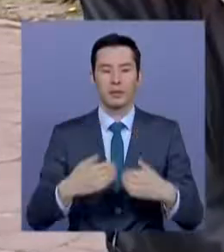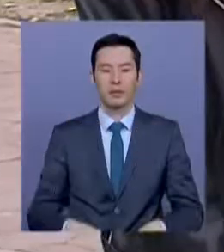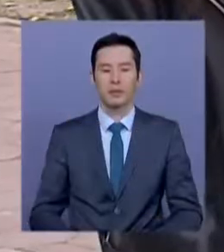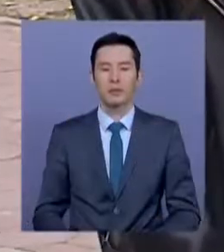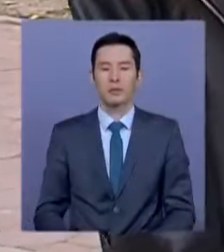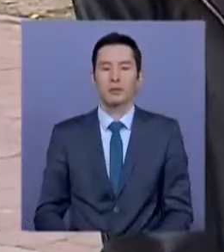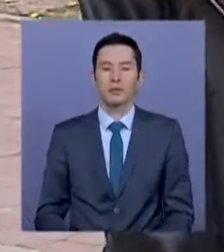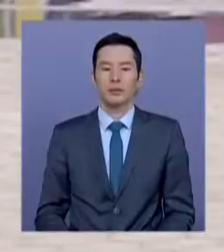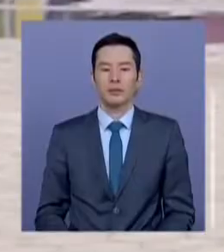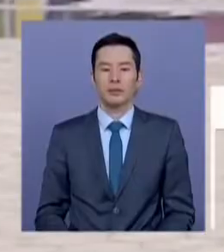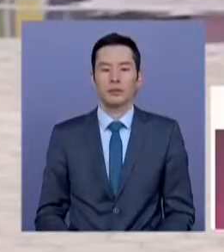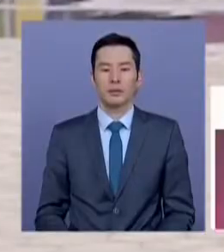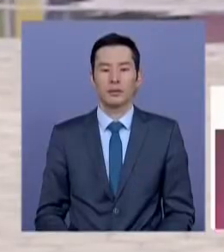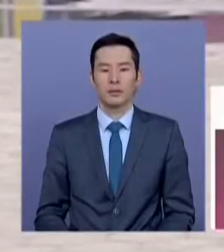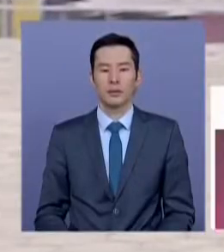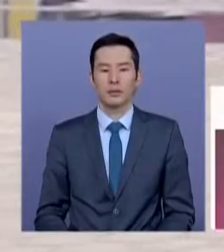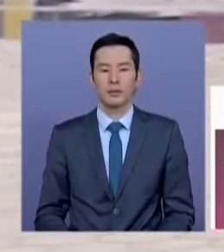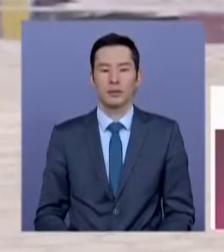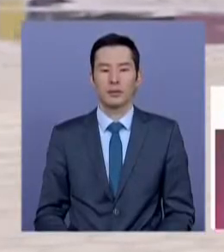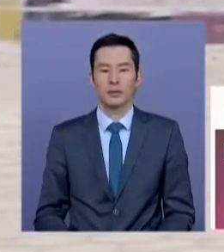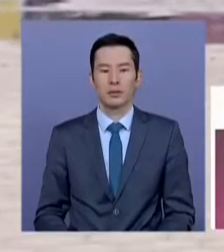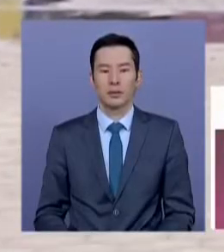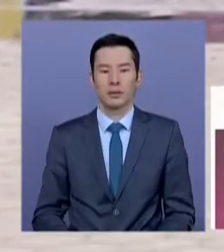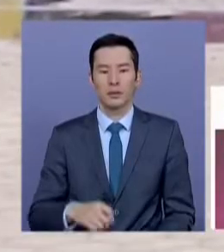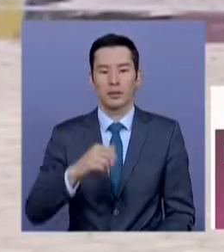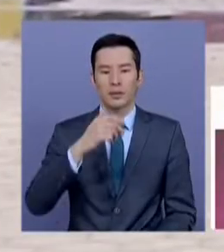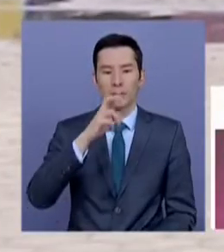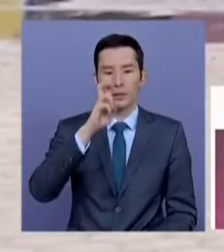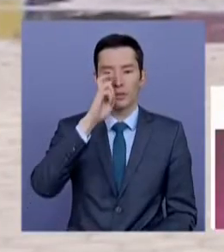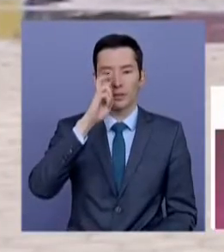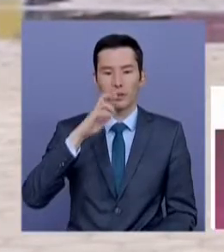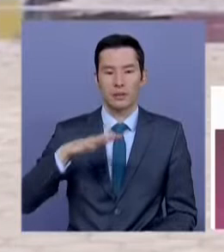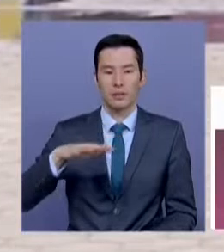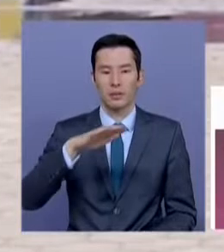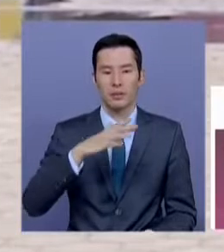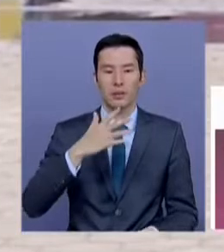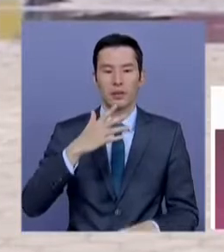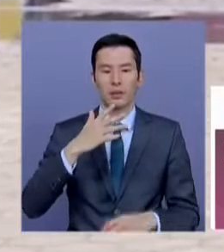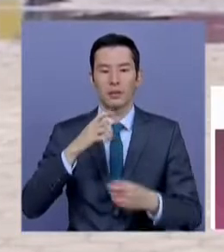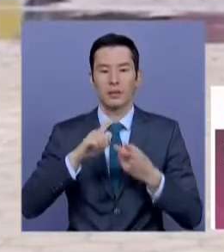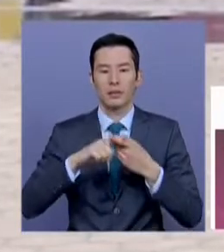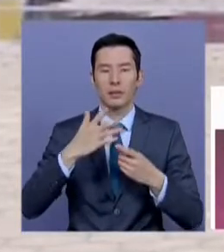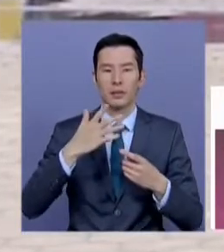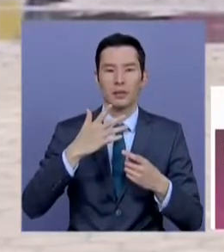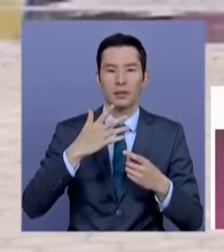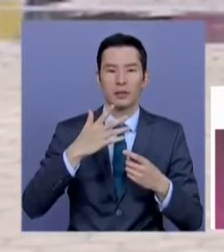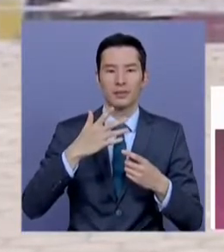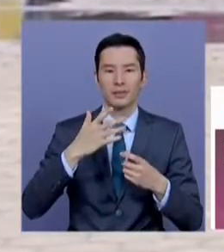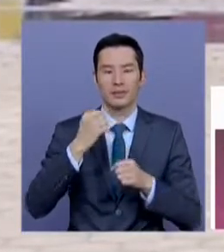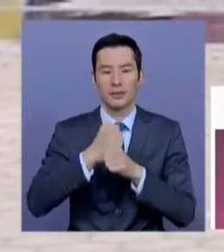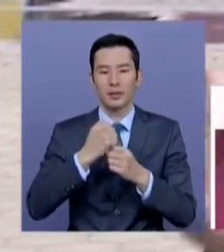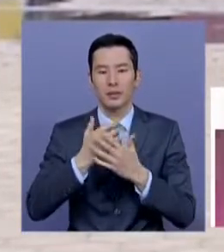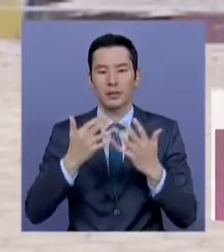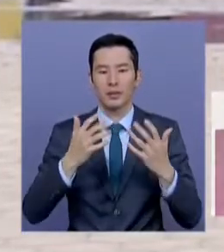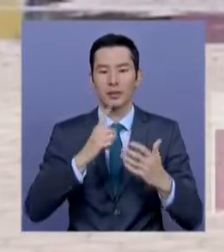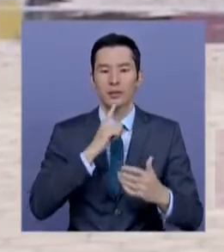екен. Елбасы жаңағы тоғайды салып, суын құйып, топырағын салып, суын құйғаннан кейін